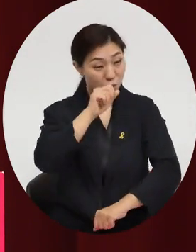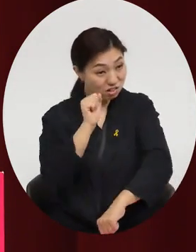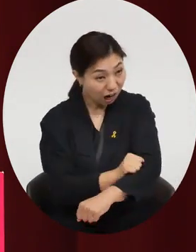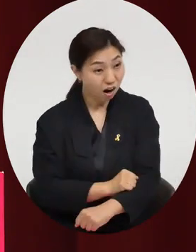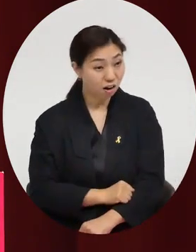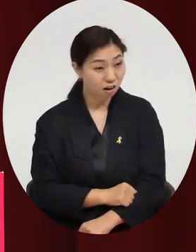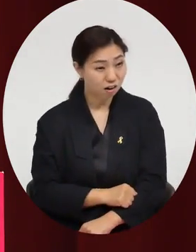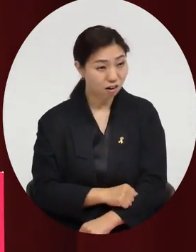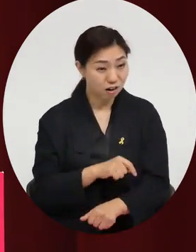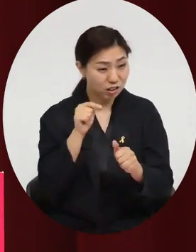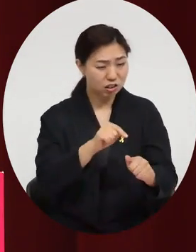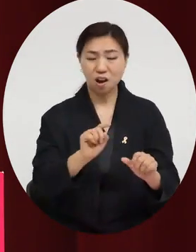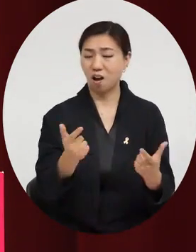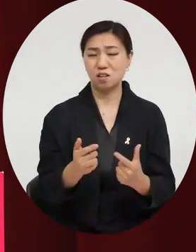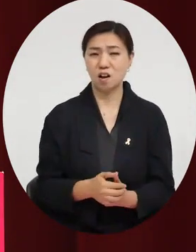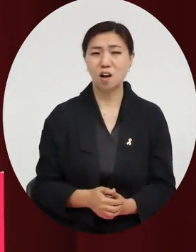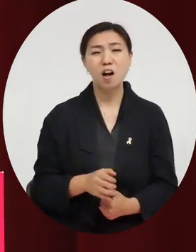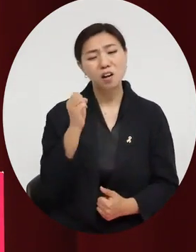그랬어? 하라고 그랬지.